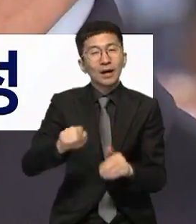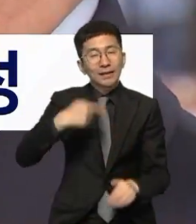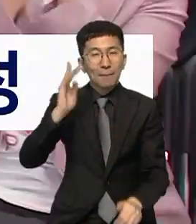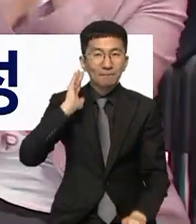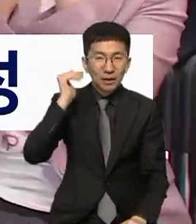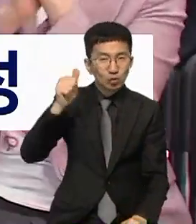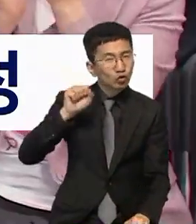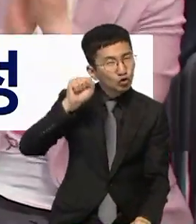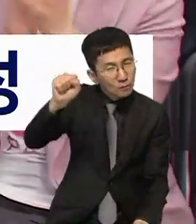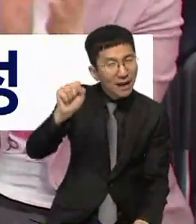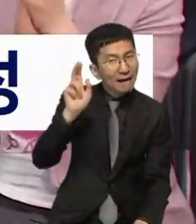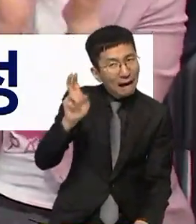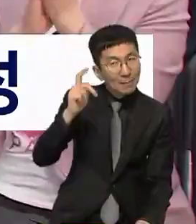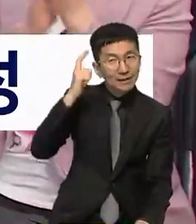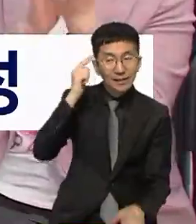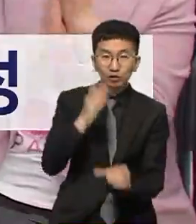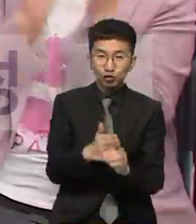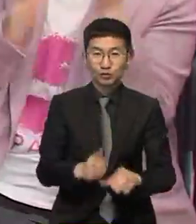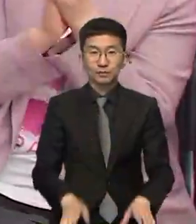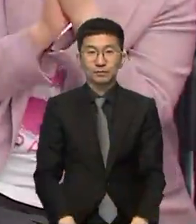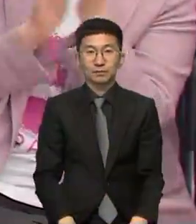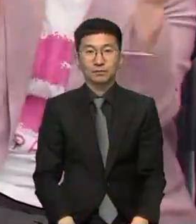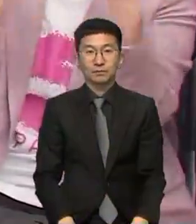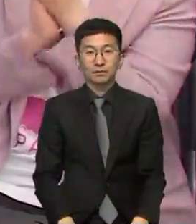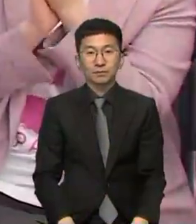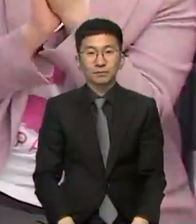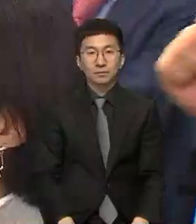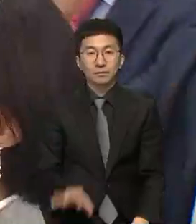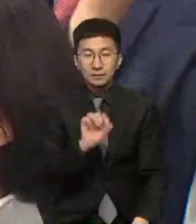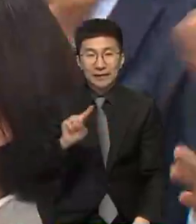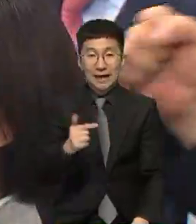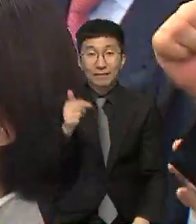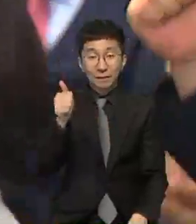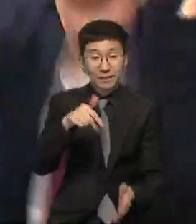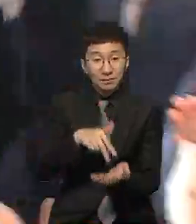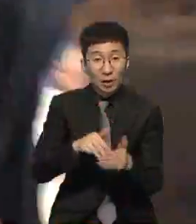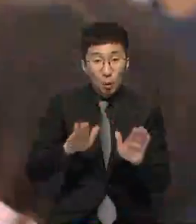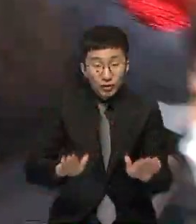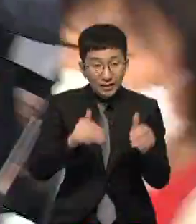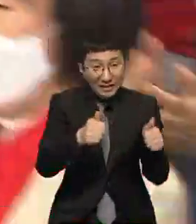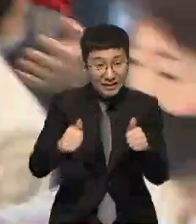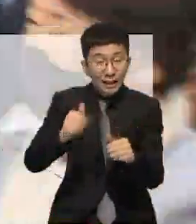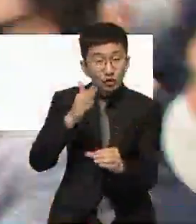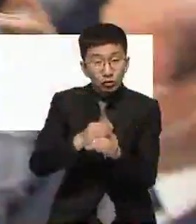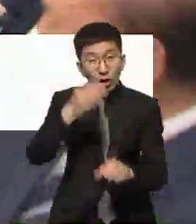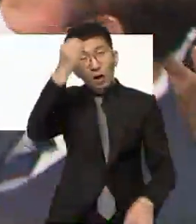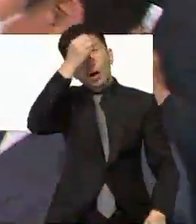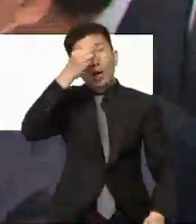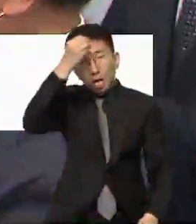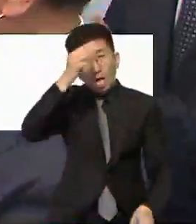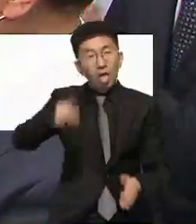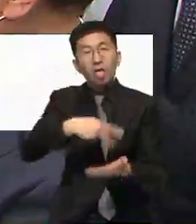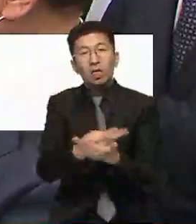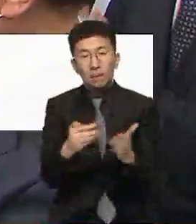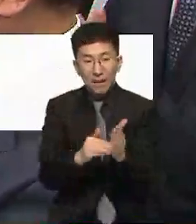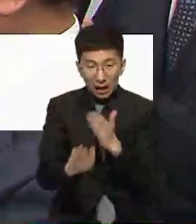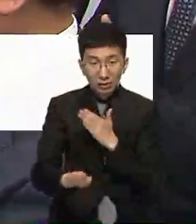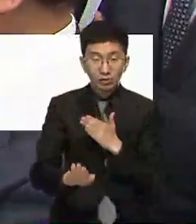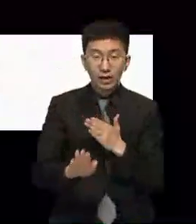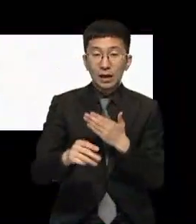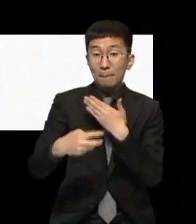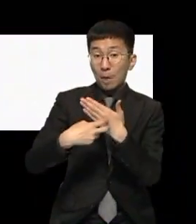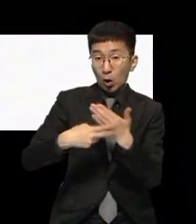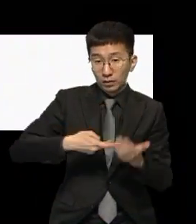게 정치권의 지배적인 관측입니다. 안 의원은 오늘 당선 인사 도중 현기증 증세로 쓰러졌는데